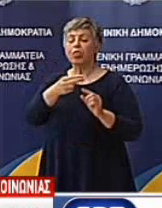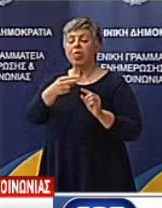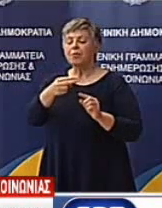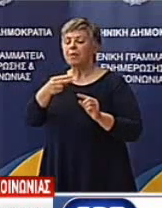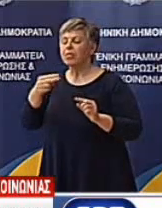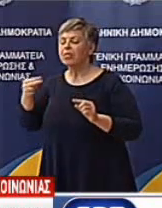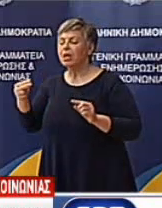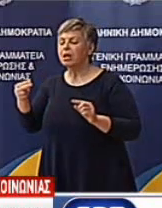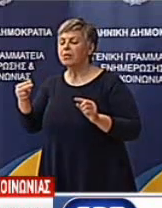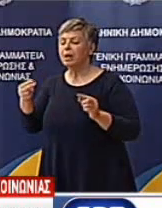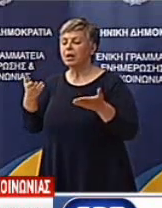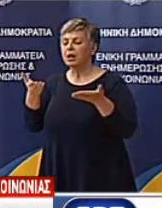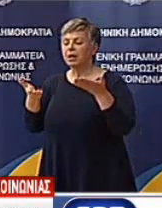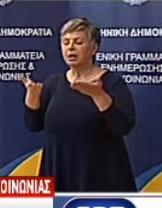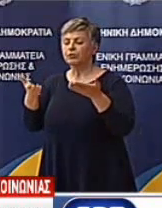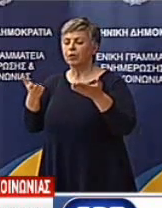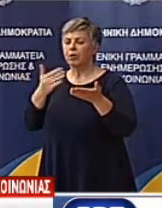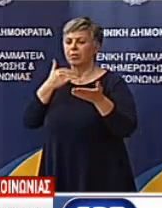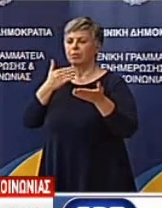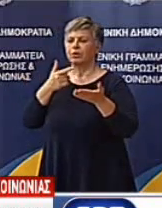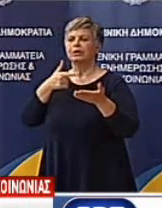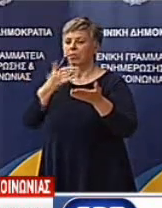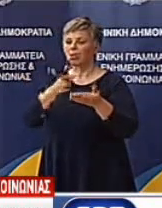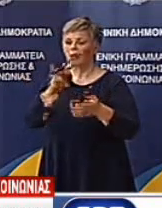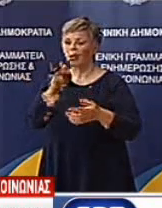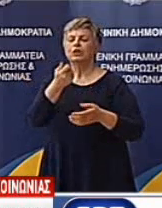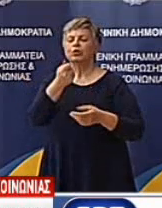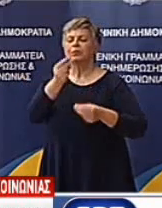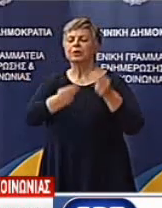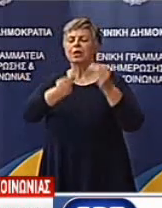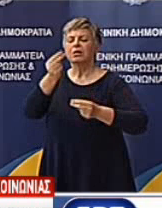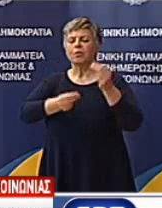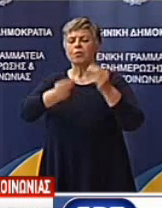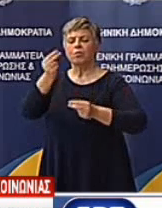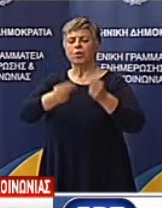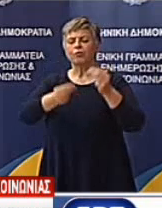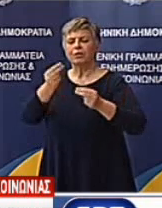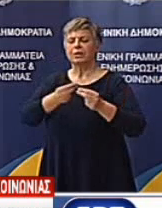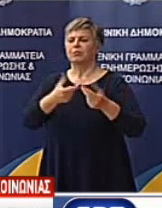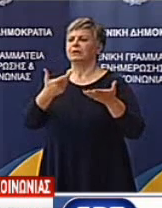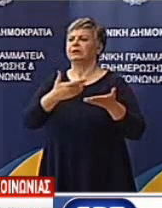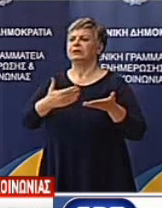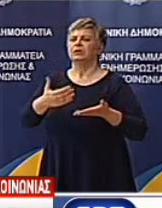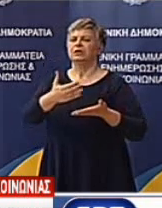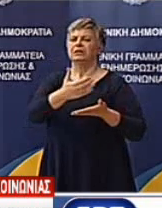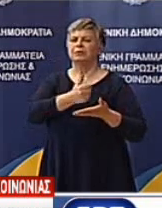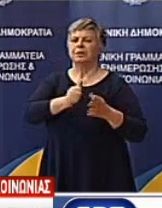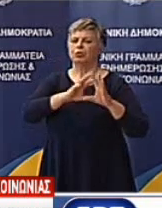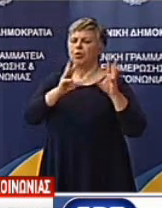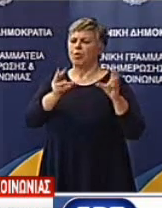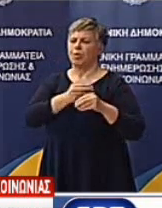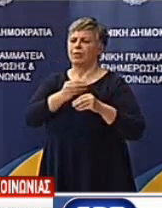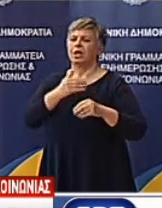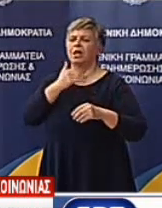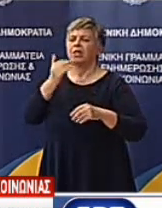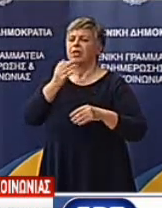Δεν μπορούμε να συμψηφίσουμε τα ζητήματα της οικονομικής κρίσης και των δημοσιονομικών μας θεμάτων και της διαπραγμάτευσης ακόμη με το